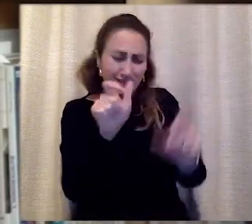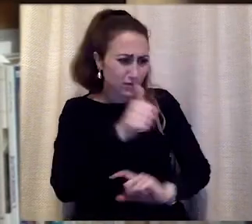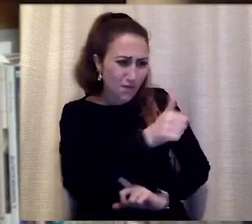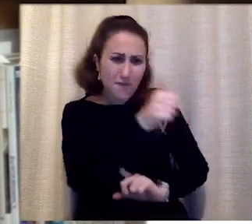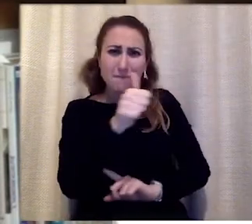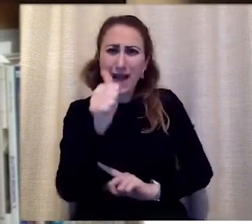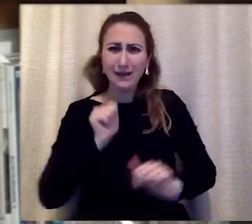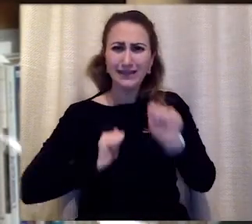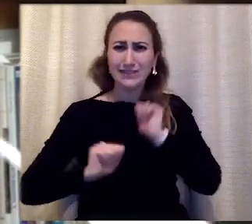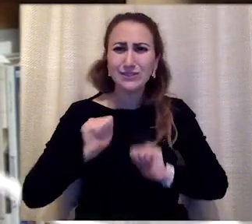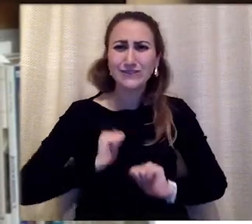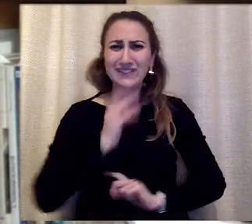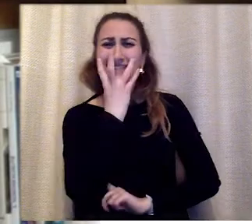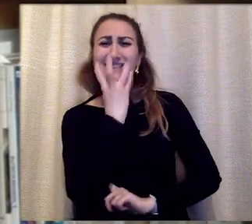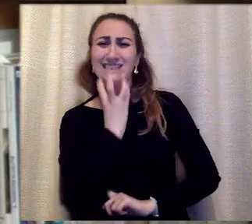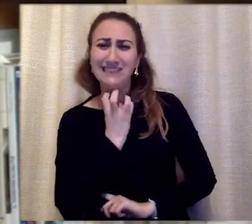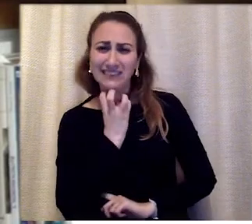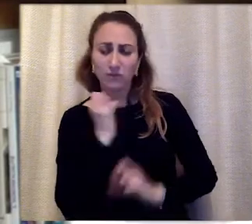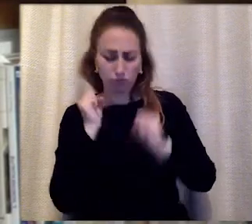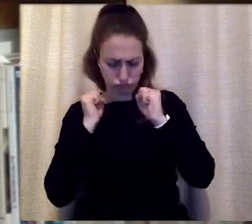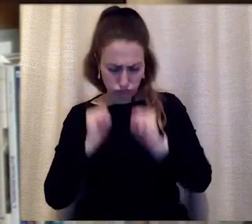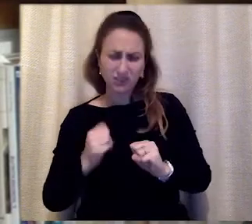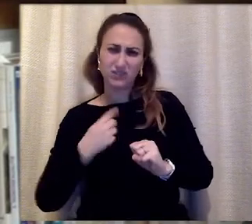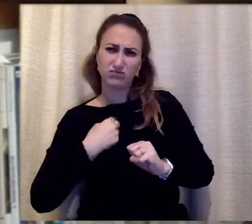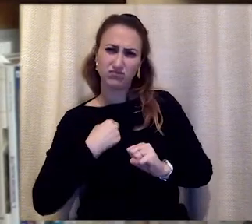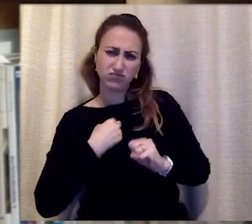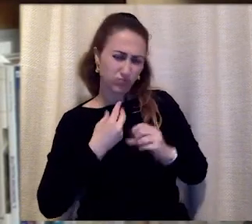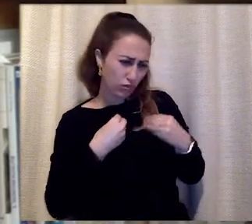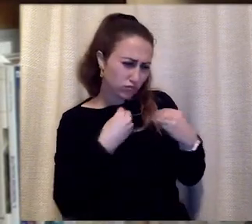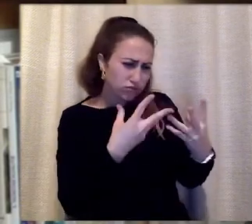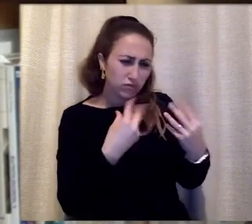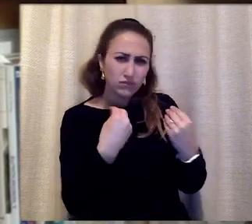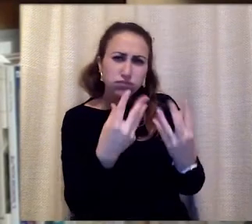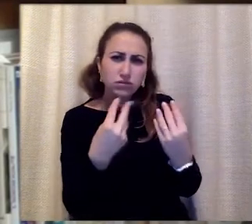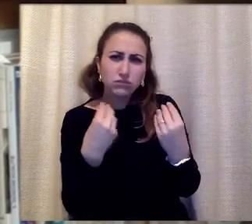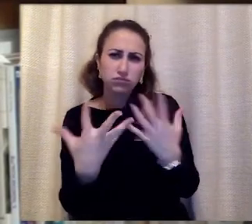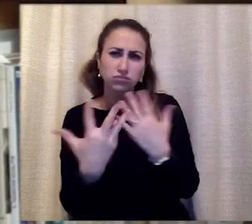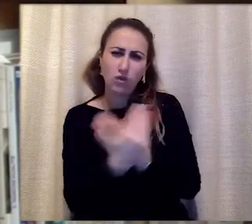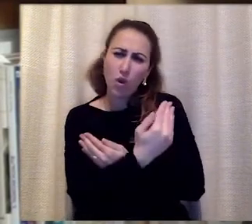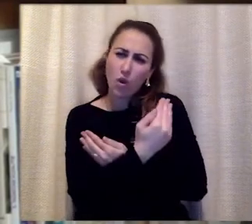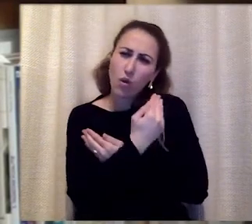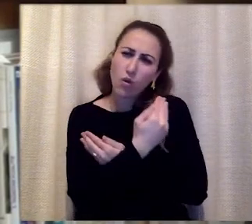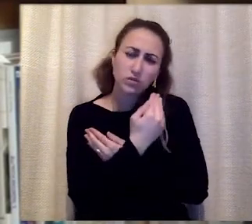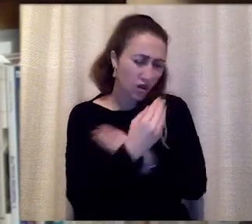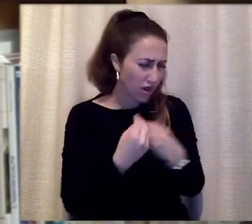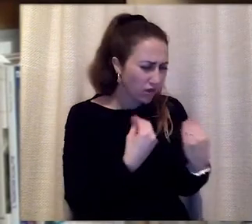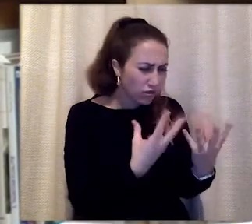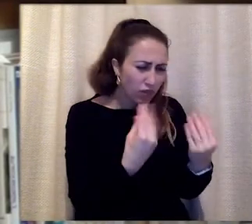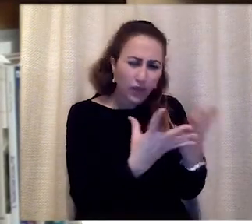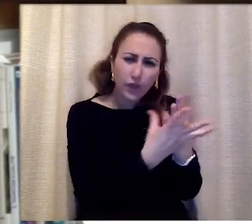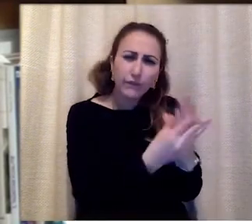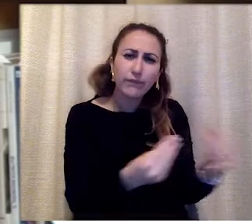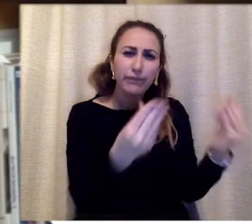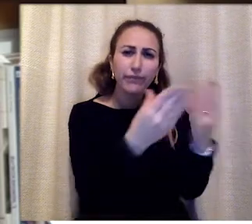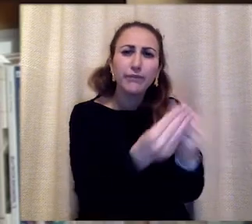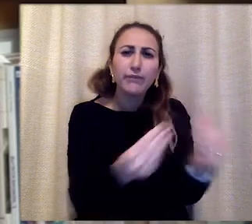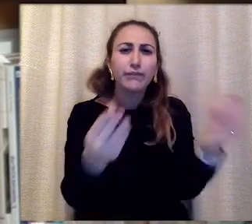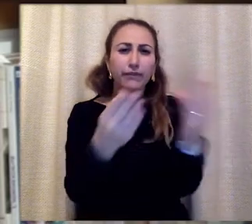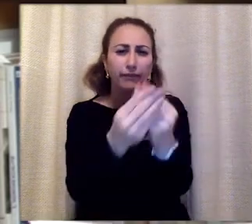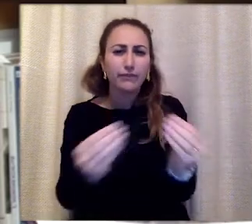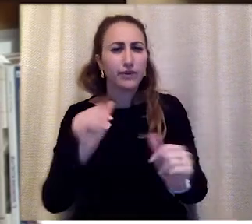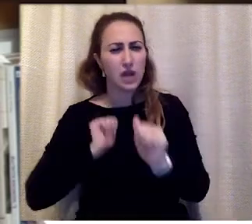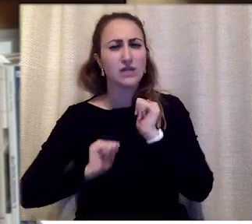C'est le privilège de ceux qui ont connu cette consolation, ceux qui ont connu cette intimité